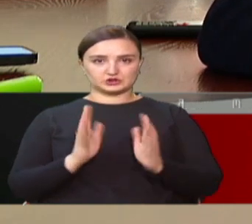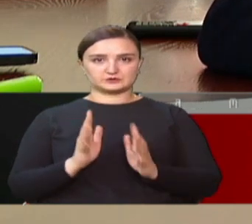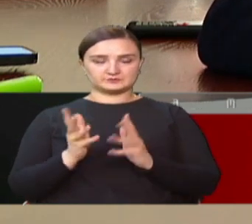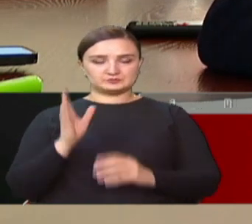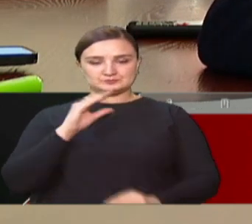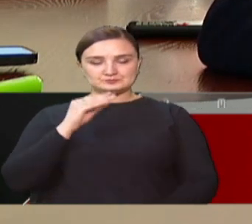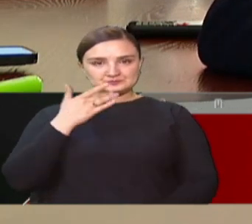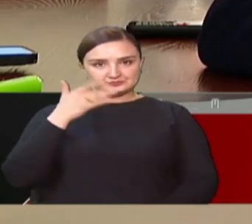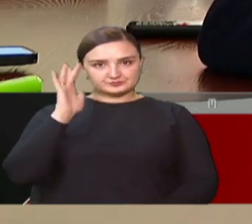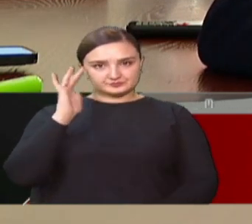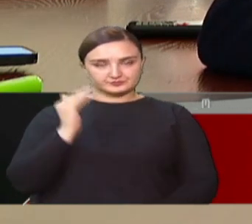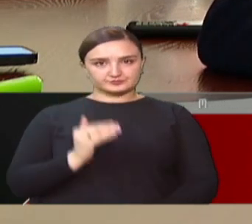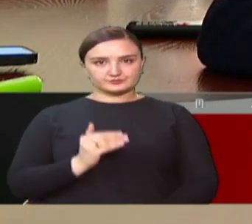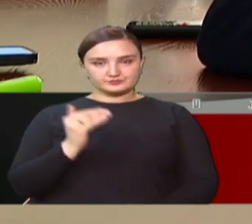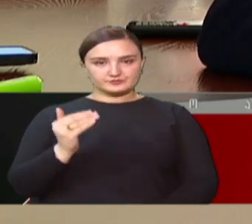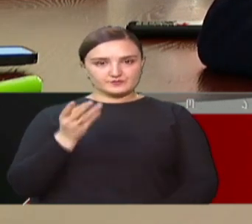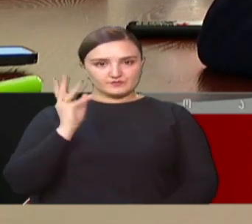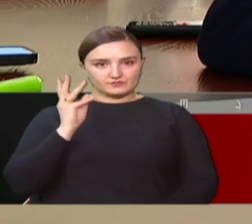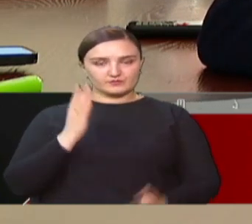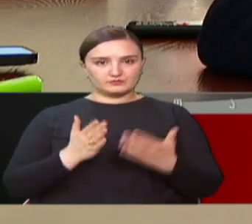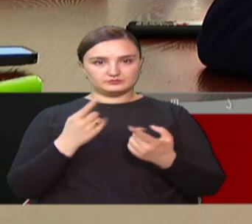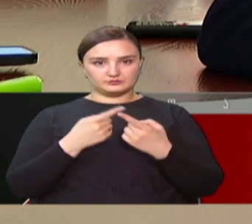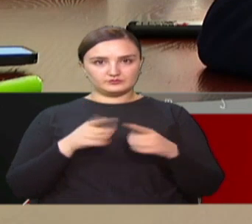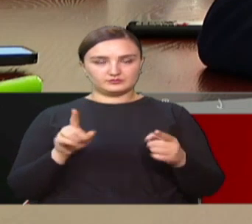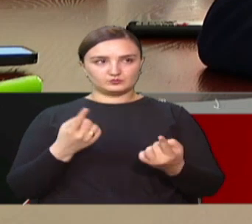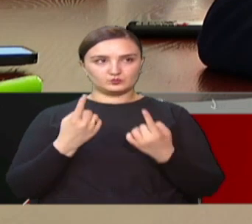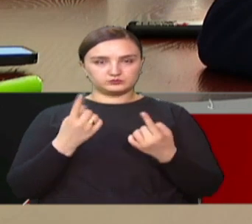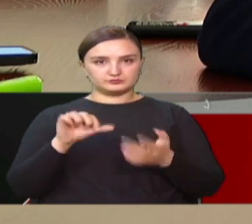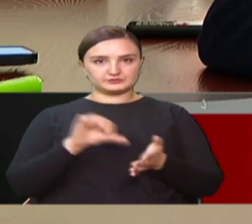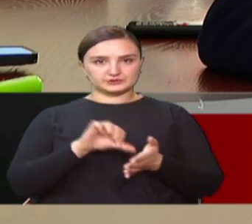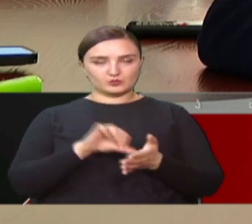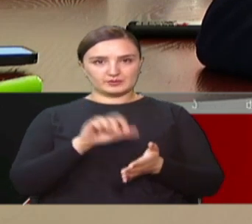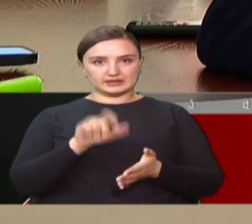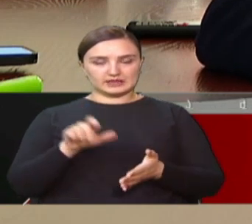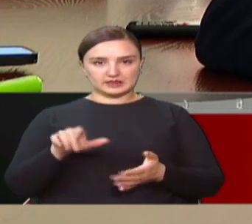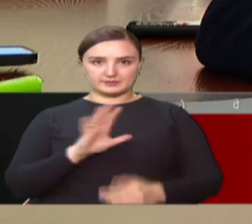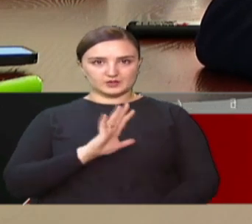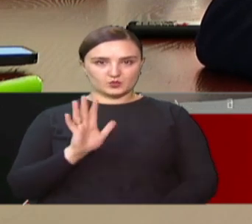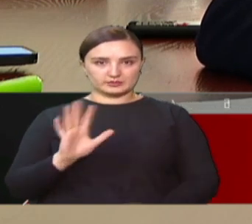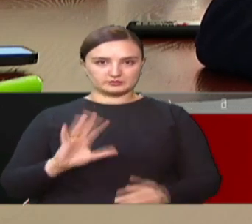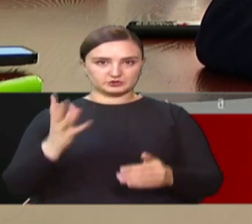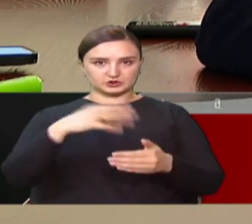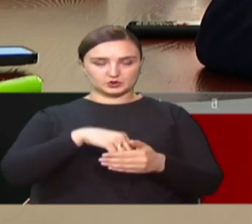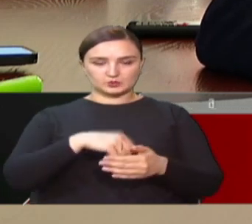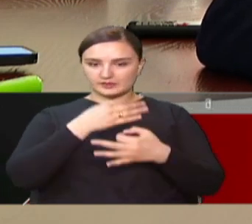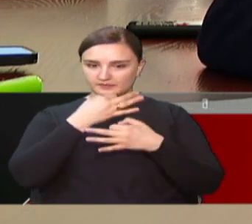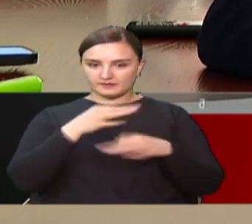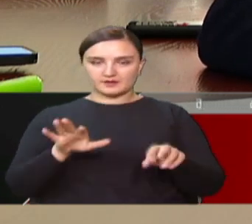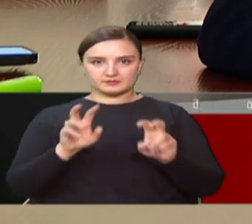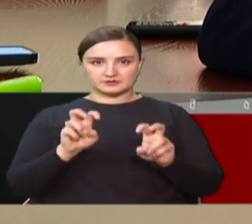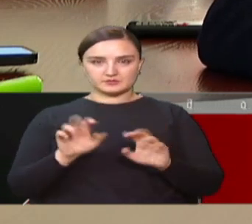როდესაც ამერიკის შეერთებული შტატების ელჩი თუ სხვა მაღალი რანგის წარმომადგენლები არ ყოფილან ჩართული ნებისმიერ